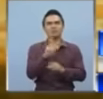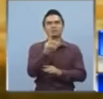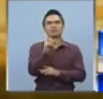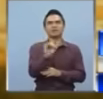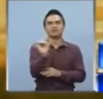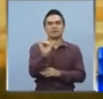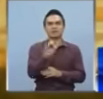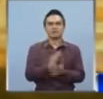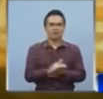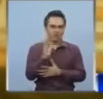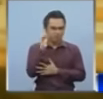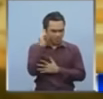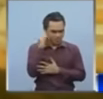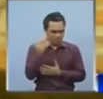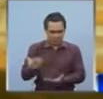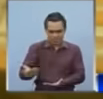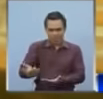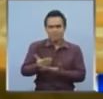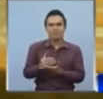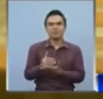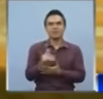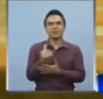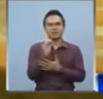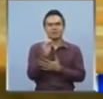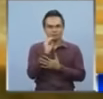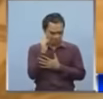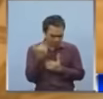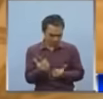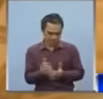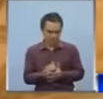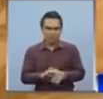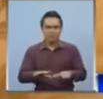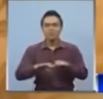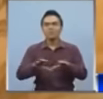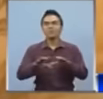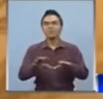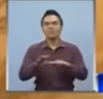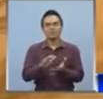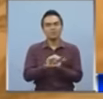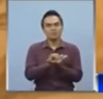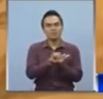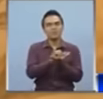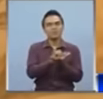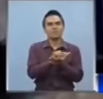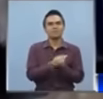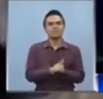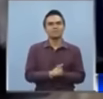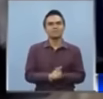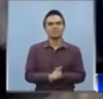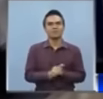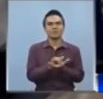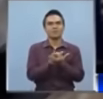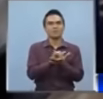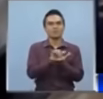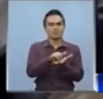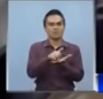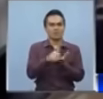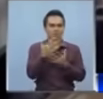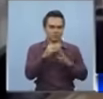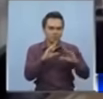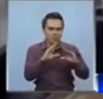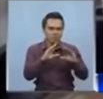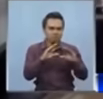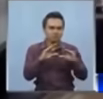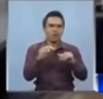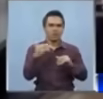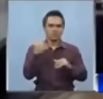เขมาก็มาประคองก็มาเล่นน่ะชอบเล่นกับท่านแล้วก็เขย่าเขย่าเขย่าก็เลยบอกเดว่าอ้อแม่เธอทำไมเนื้อเต้นแด๊บๆๆๆ